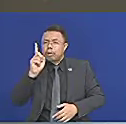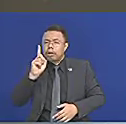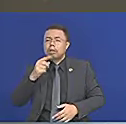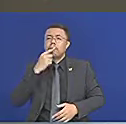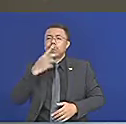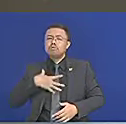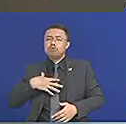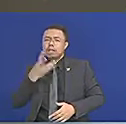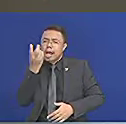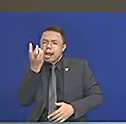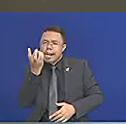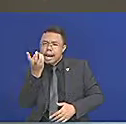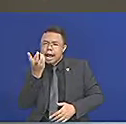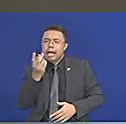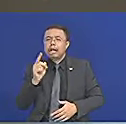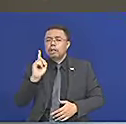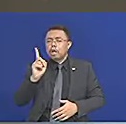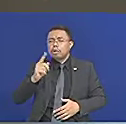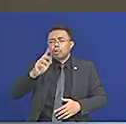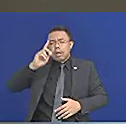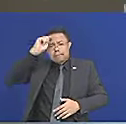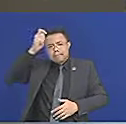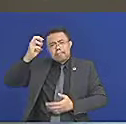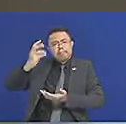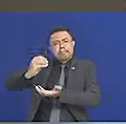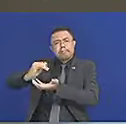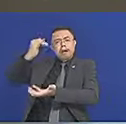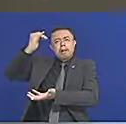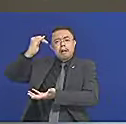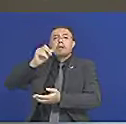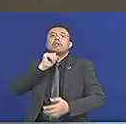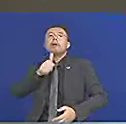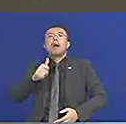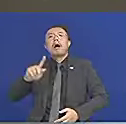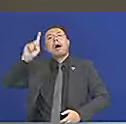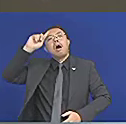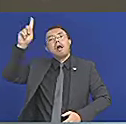bernilai, satu-satunya yang berharga, hanya Allah.